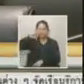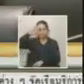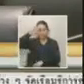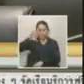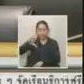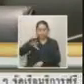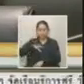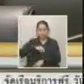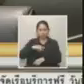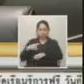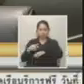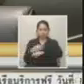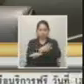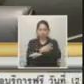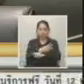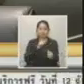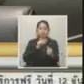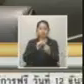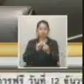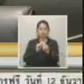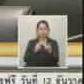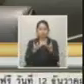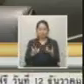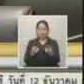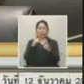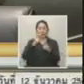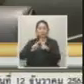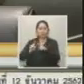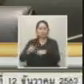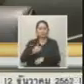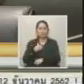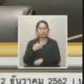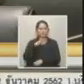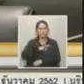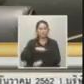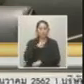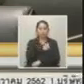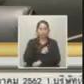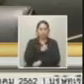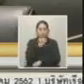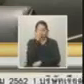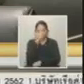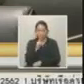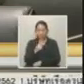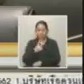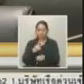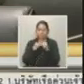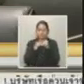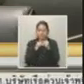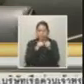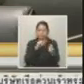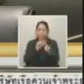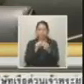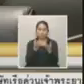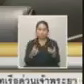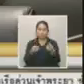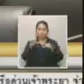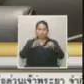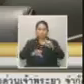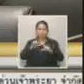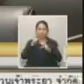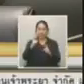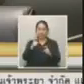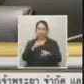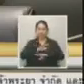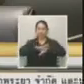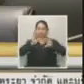เร็งจากสารเคมีผมคงต้องเสียใจมากที่ความพยายามในการแบนสารเคมีนั้นล้มเหลวผมจึ